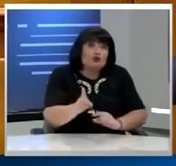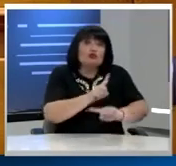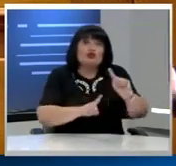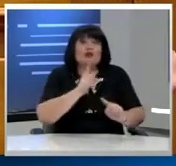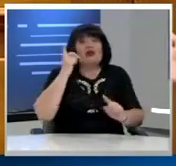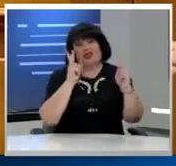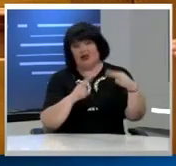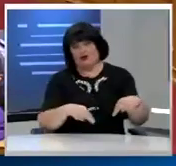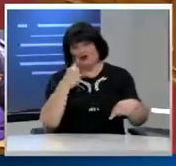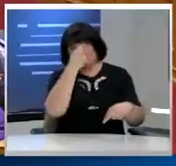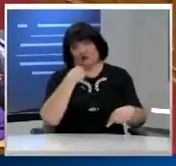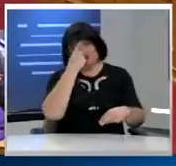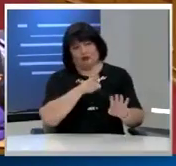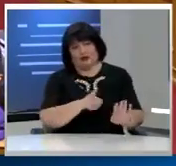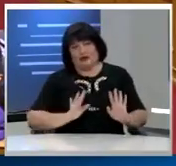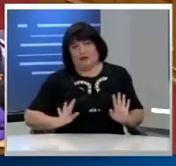Εν τούτης,